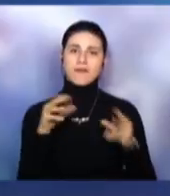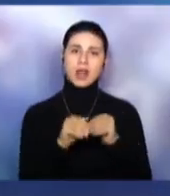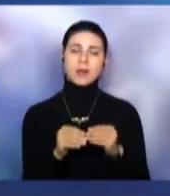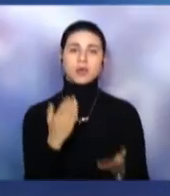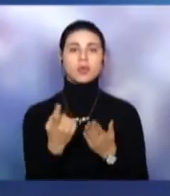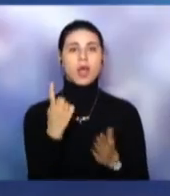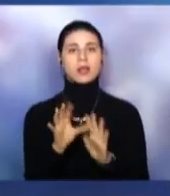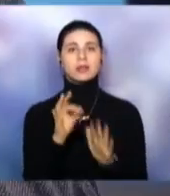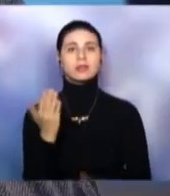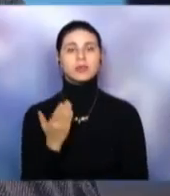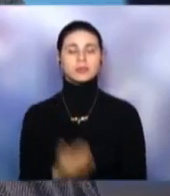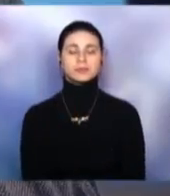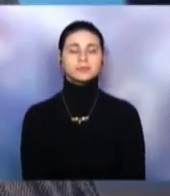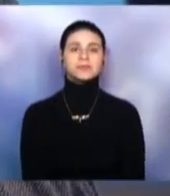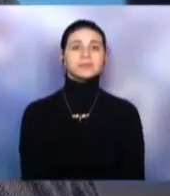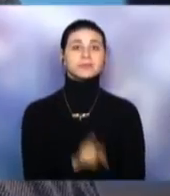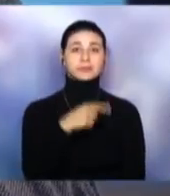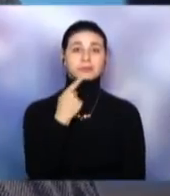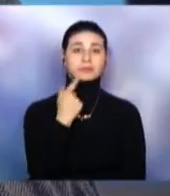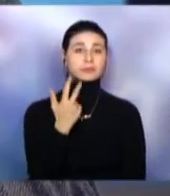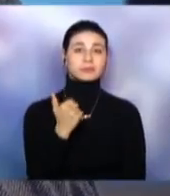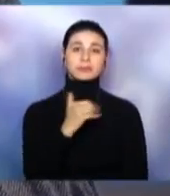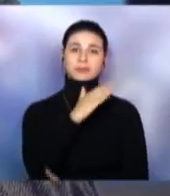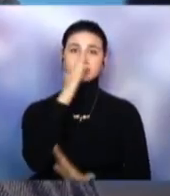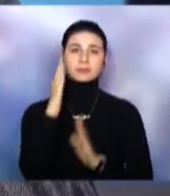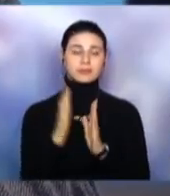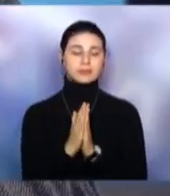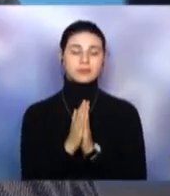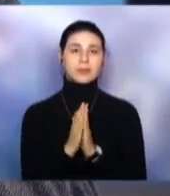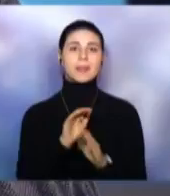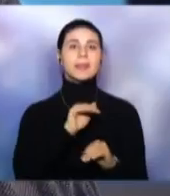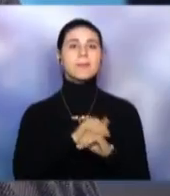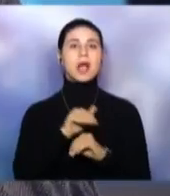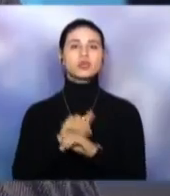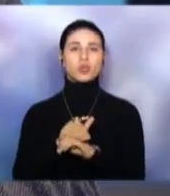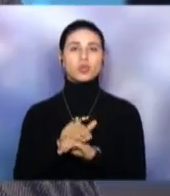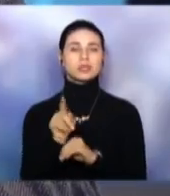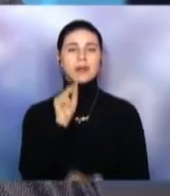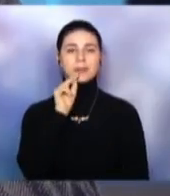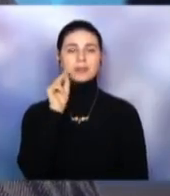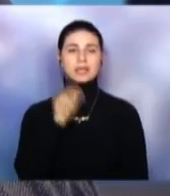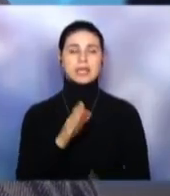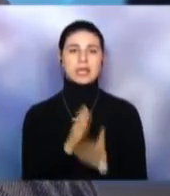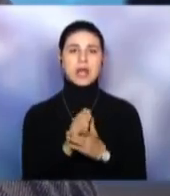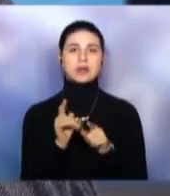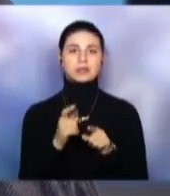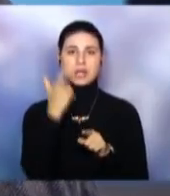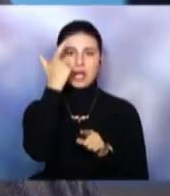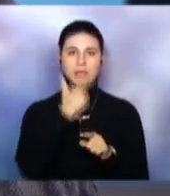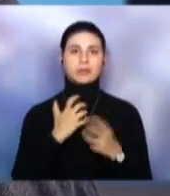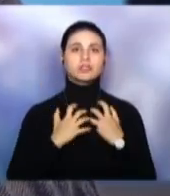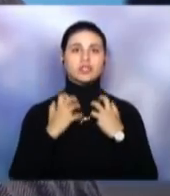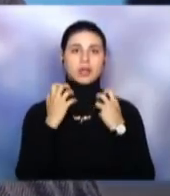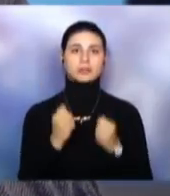მუშაობს? რეალურად თქვენ სრული სურათი აღწერეთ იმ ფაქტორებისა, რომელთა ერთობლიობა განაპირობებს იმ პრობლემას,